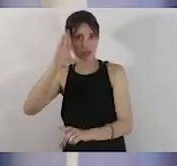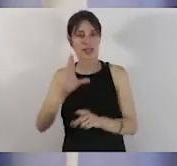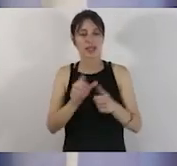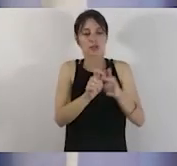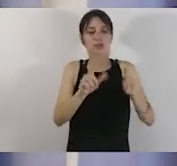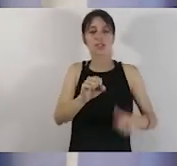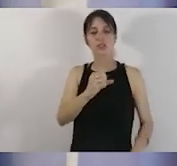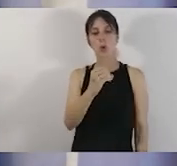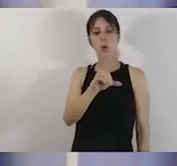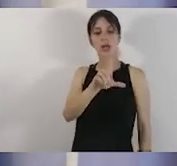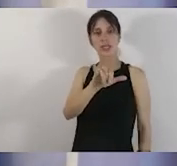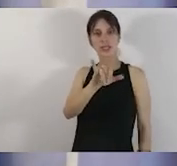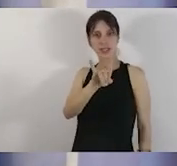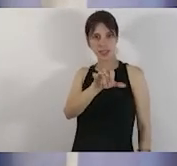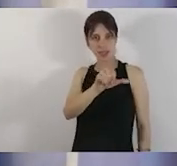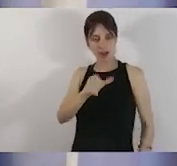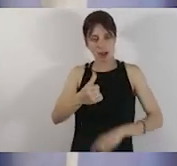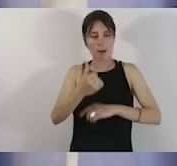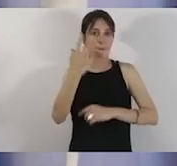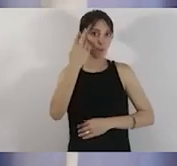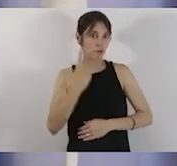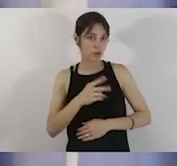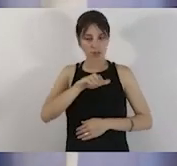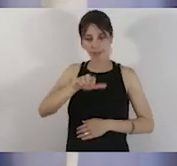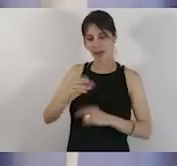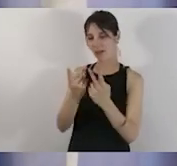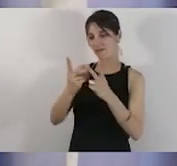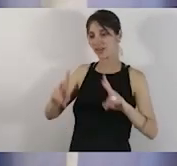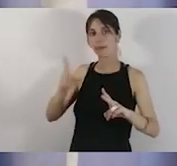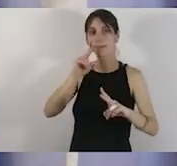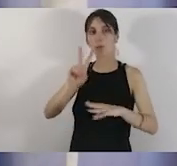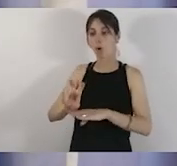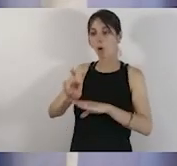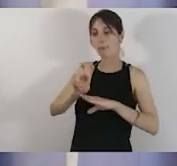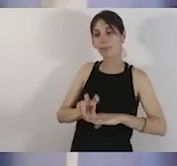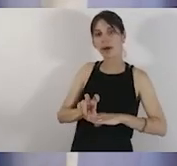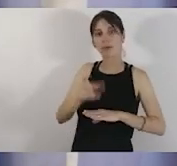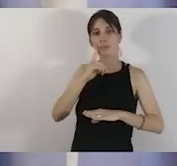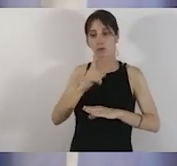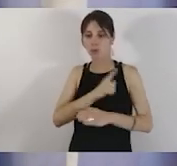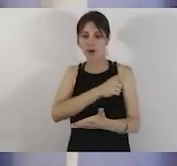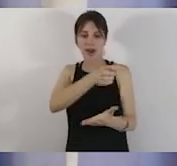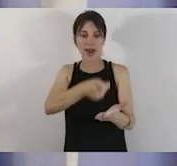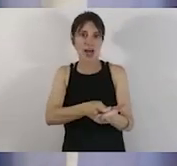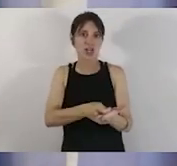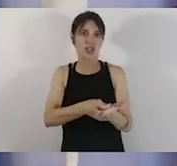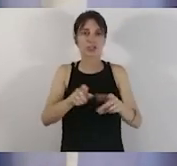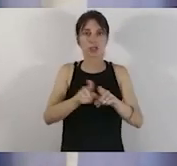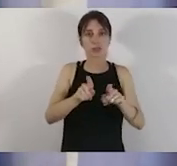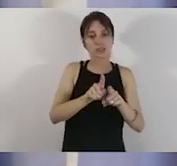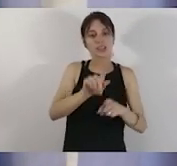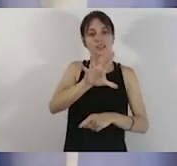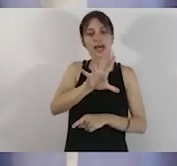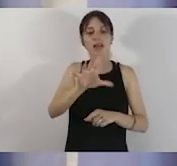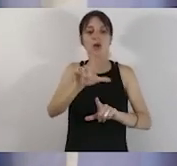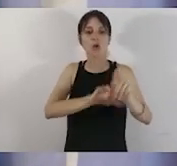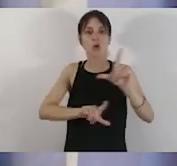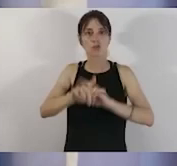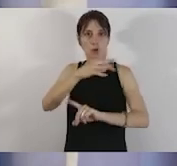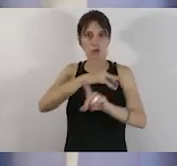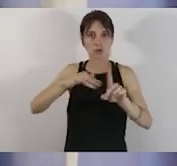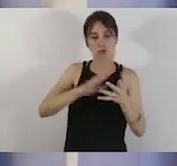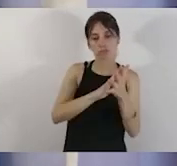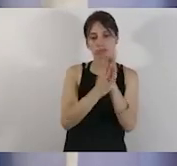Provence sollicite la ville pour un emprunt destiné à financer l'acquisition et l'amélioration de 5 logements sociaux